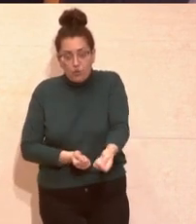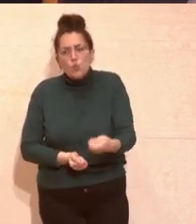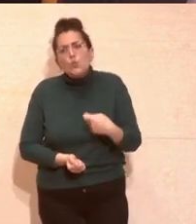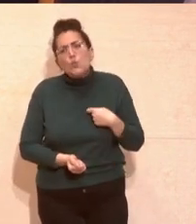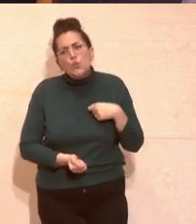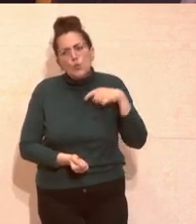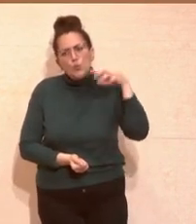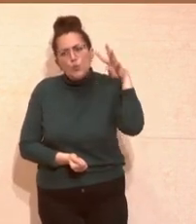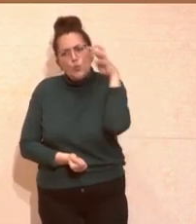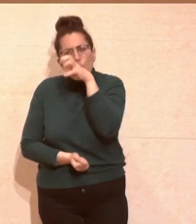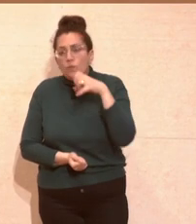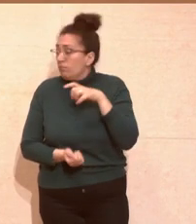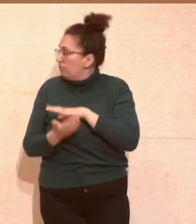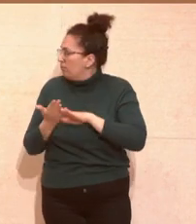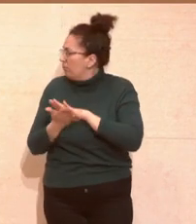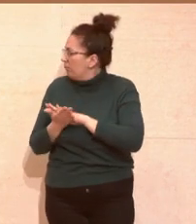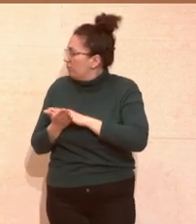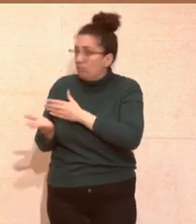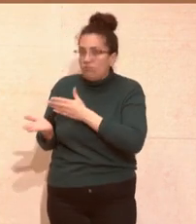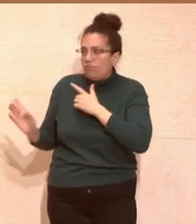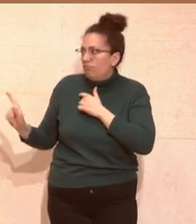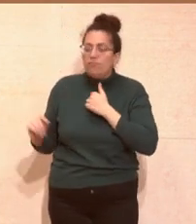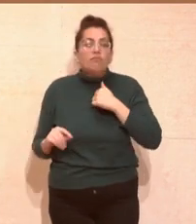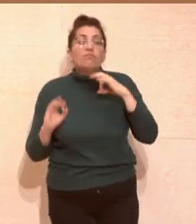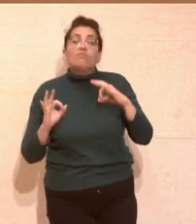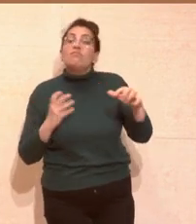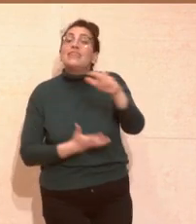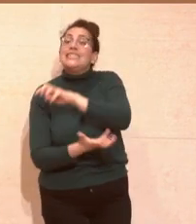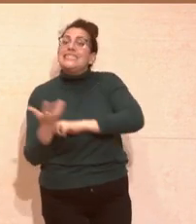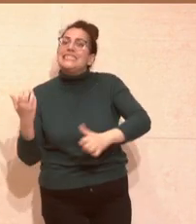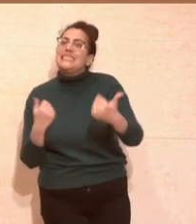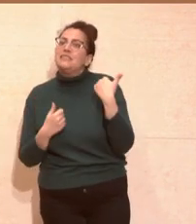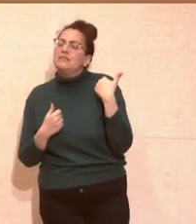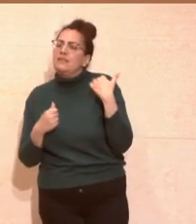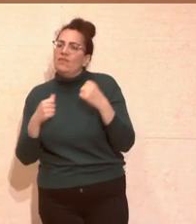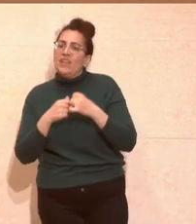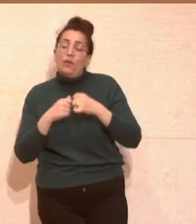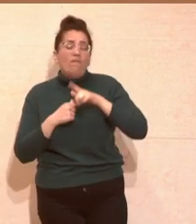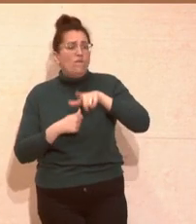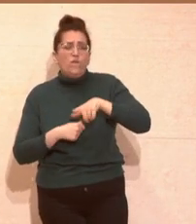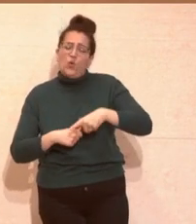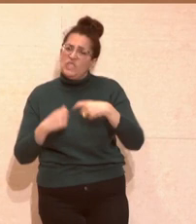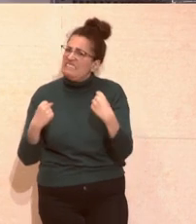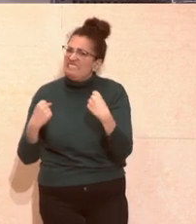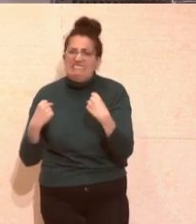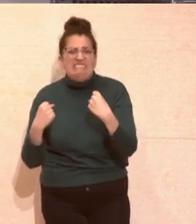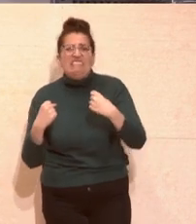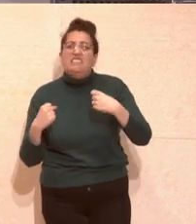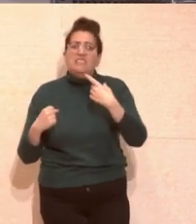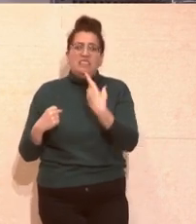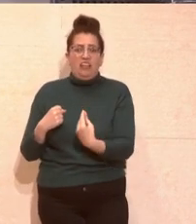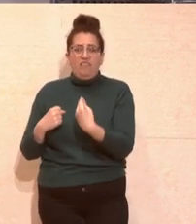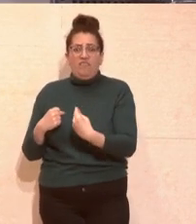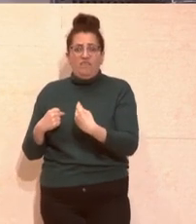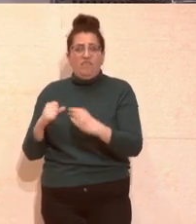je te laisse la parole après, Sylvie. Excuse-moi. Avec la crise, c'est vrai que le fait d'avoir tenté de maintenir au moins les plus petits à